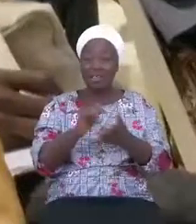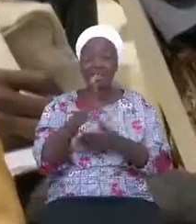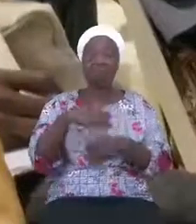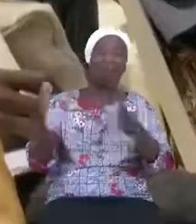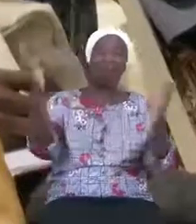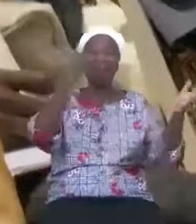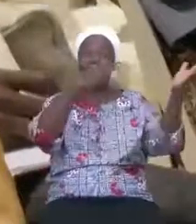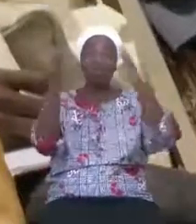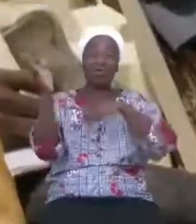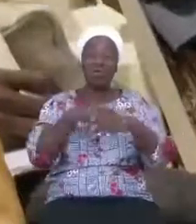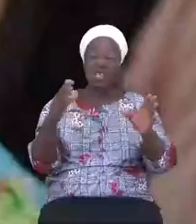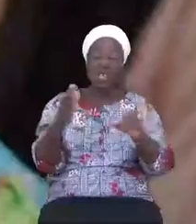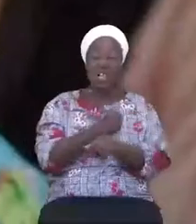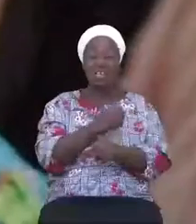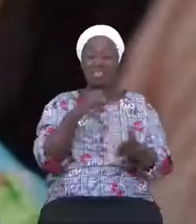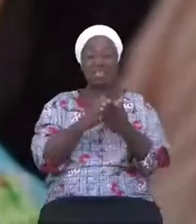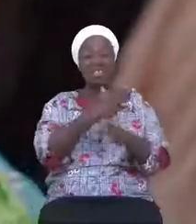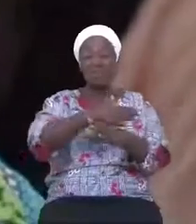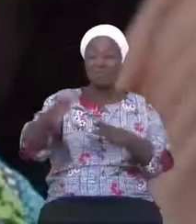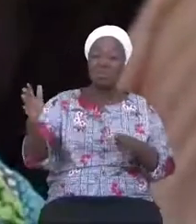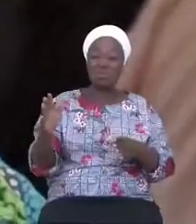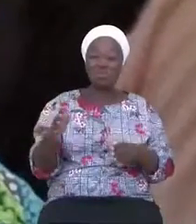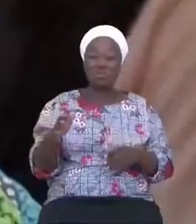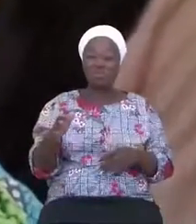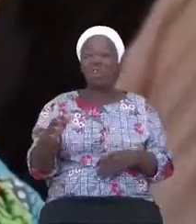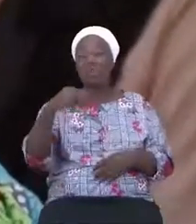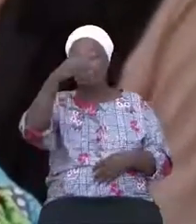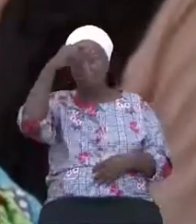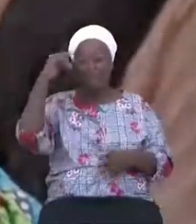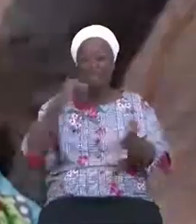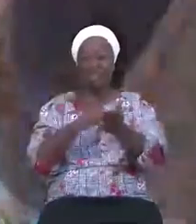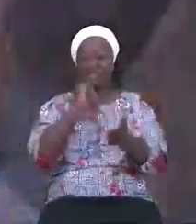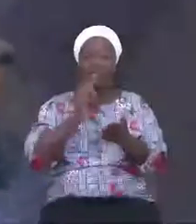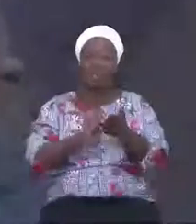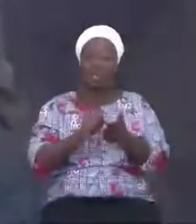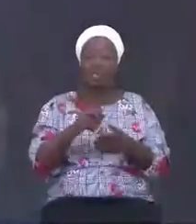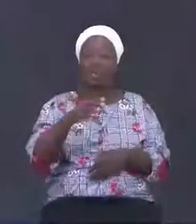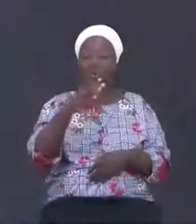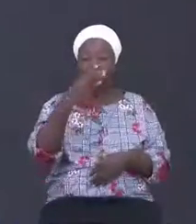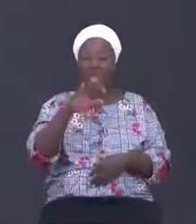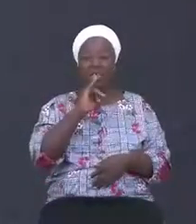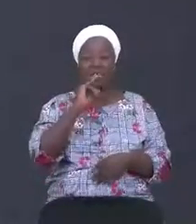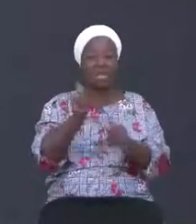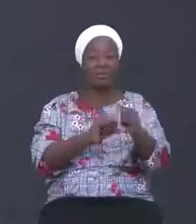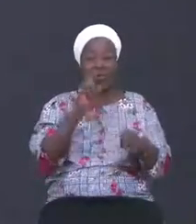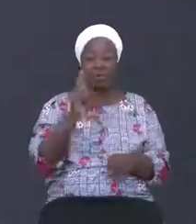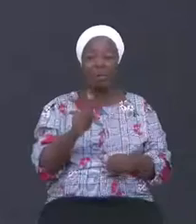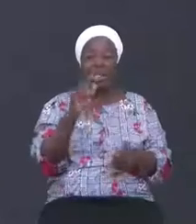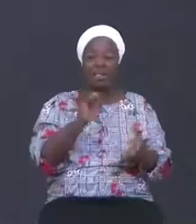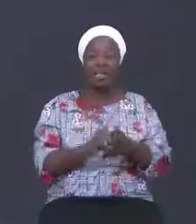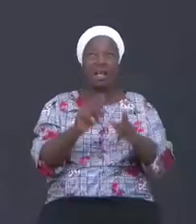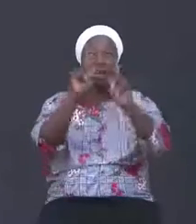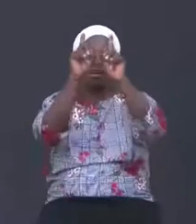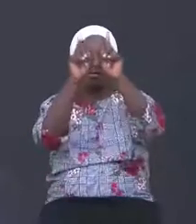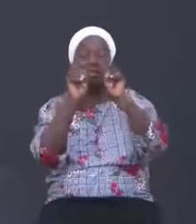vent va emporter cela. Parce qu'il est écrit, maudit est quiconque est pendu au